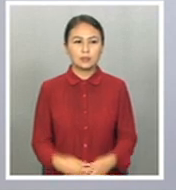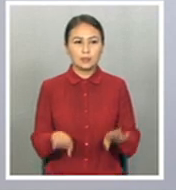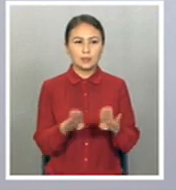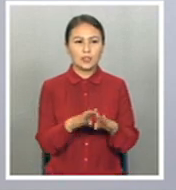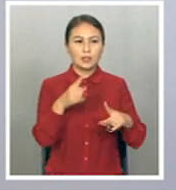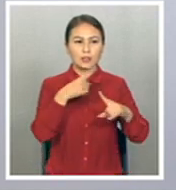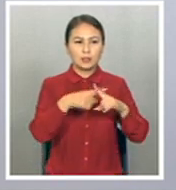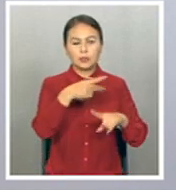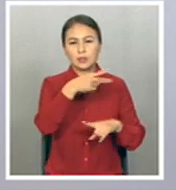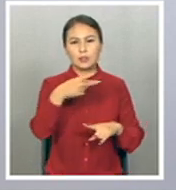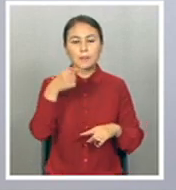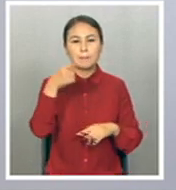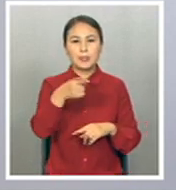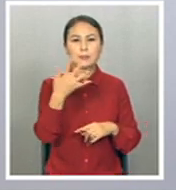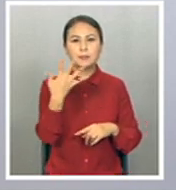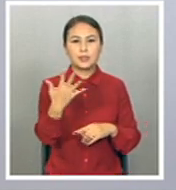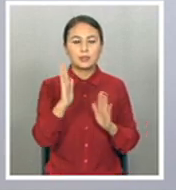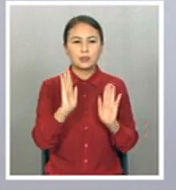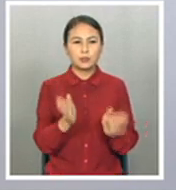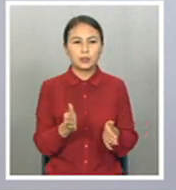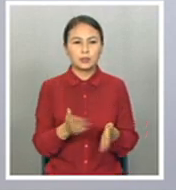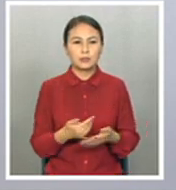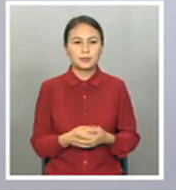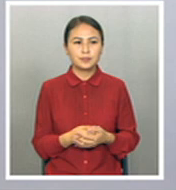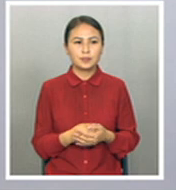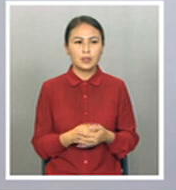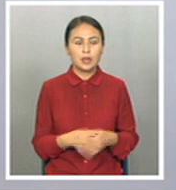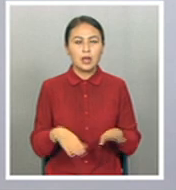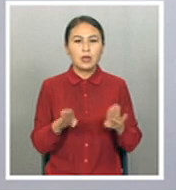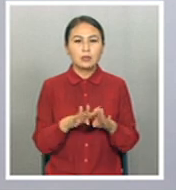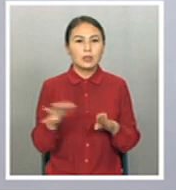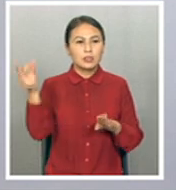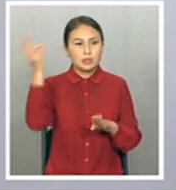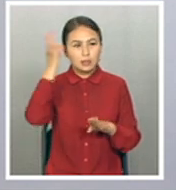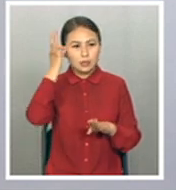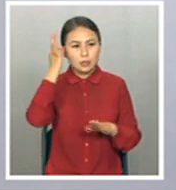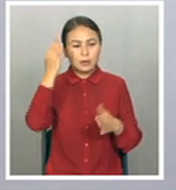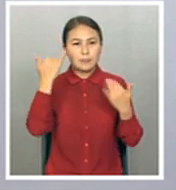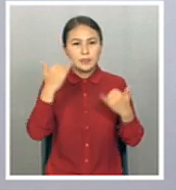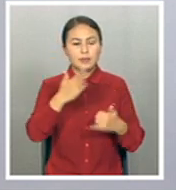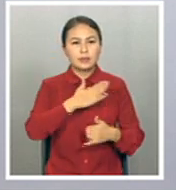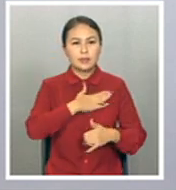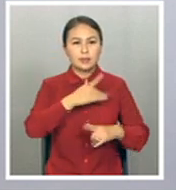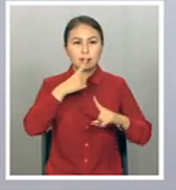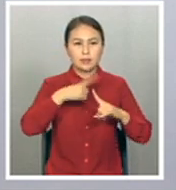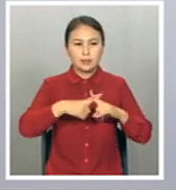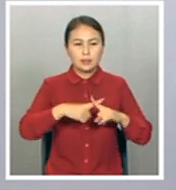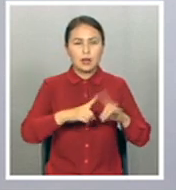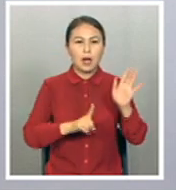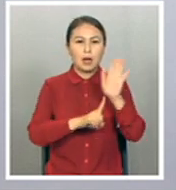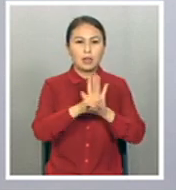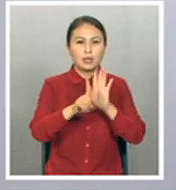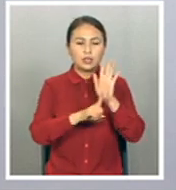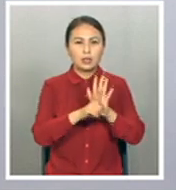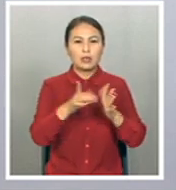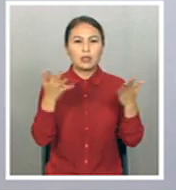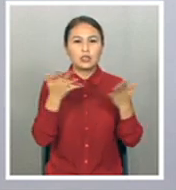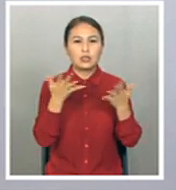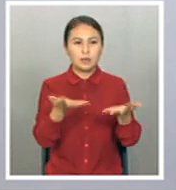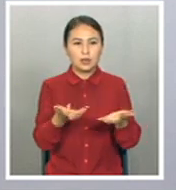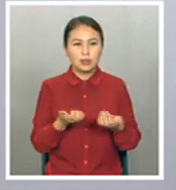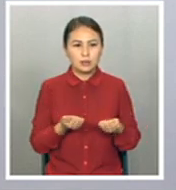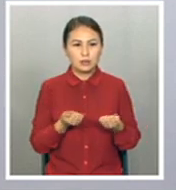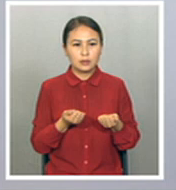X-іміз 1005-ке тең. Енді балалар еске түсірейік. Біз X деп алғашқыда қайшаманы алдық?